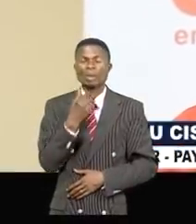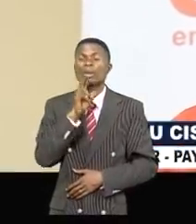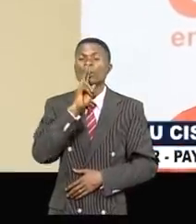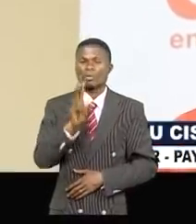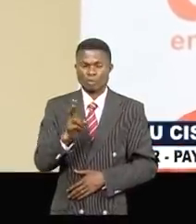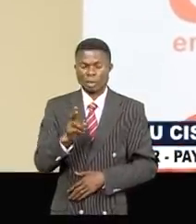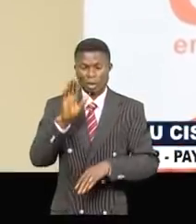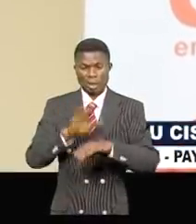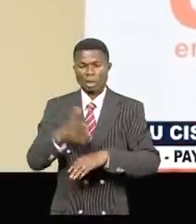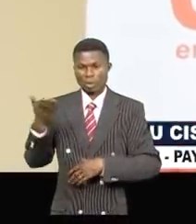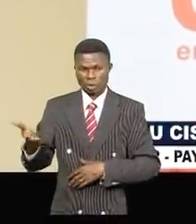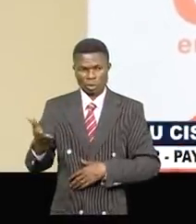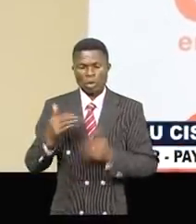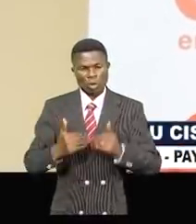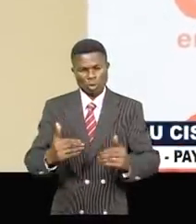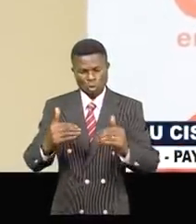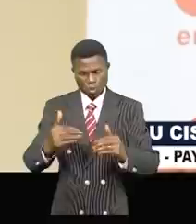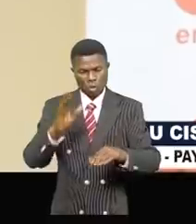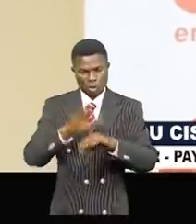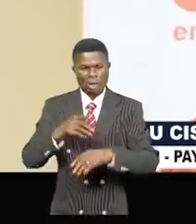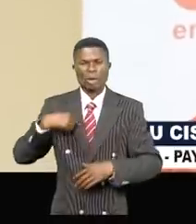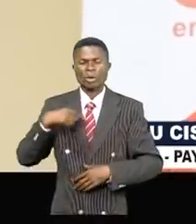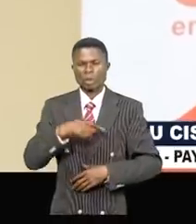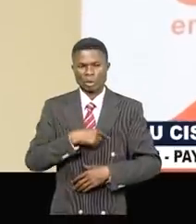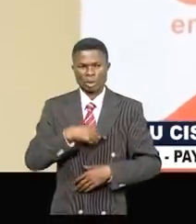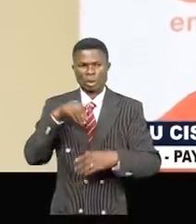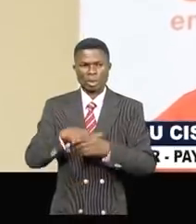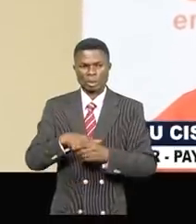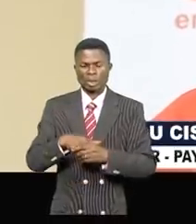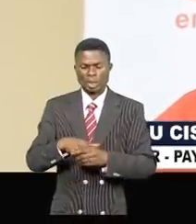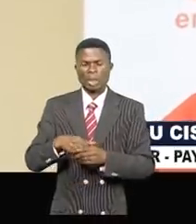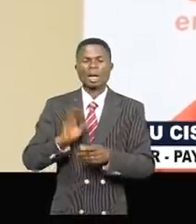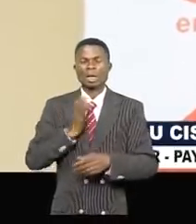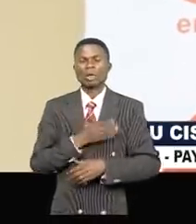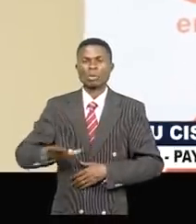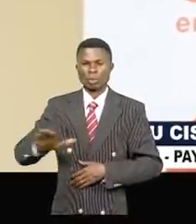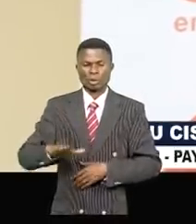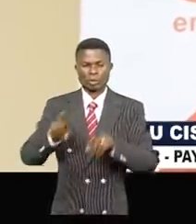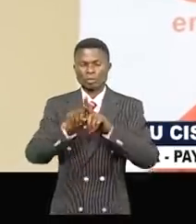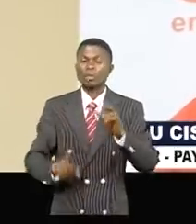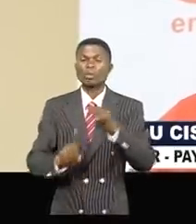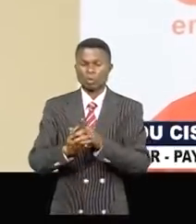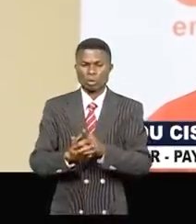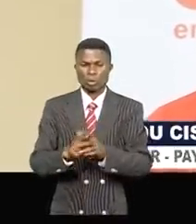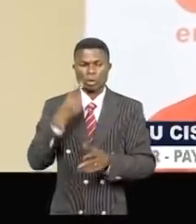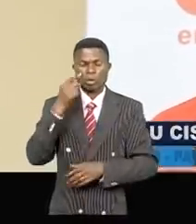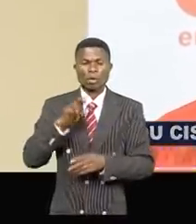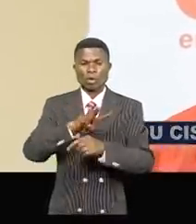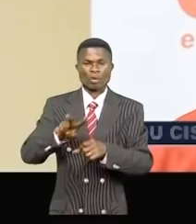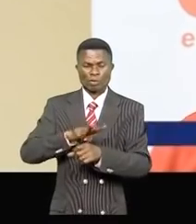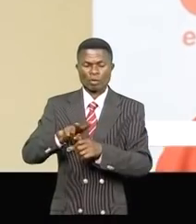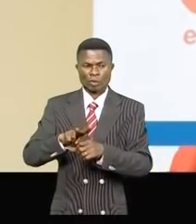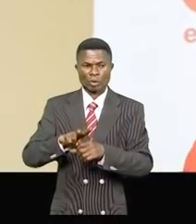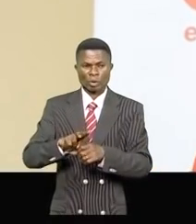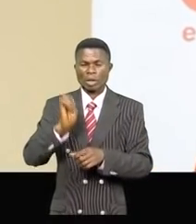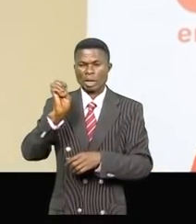qu'on a vécue, qu'on va continuer à vivre dans le contexte pays. Également l'apparition du virus Ebola dans